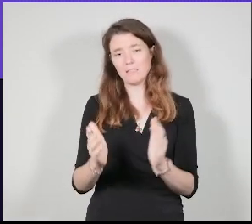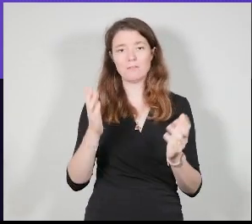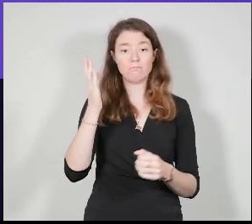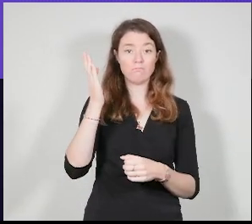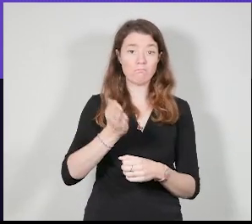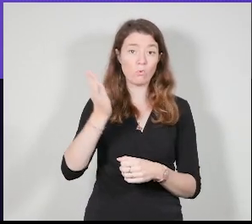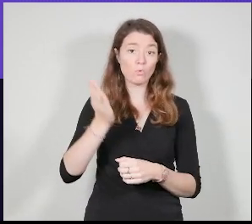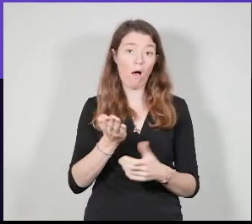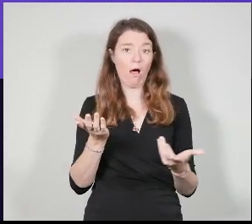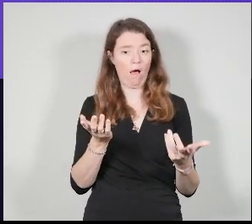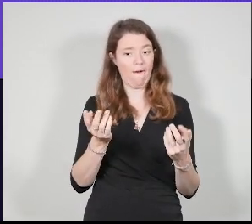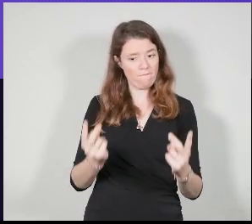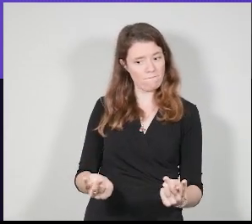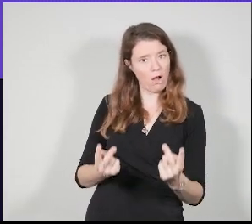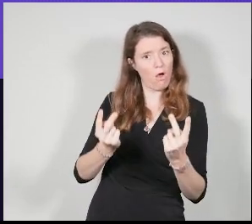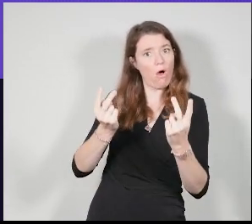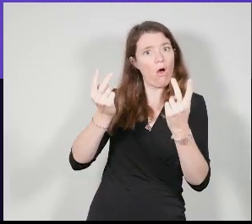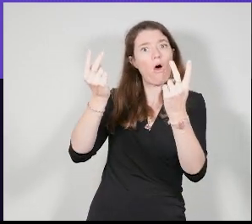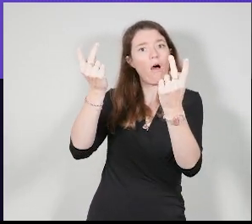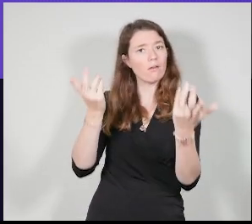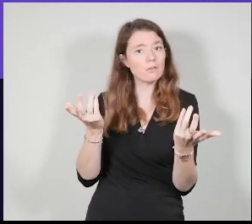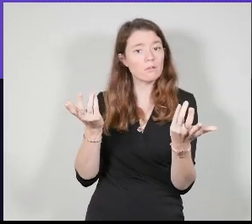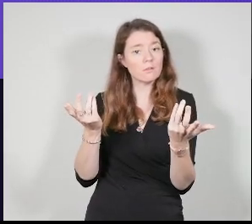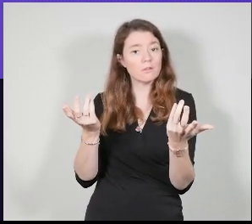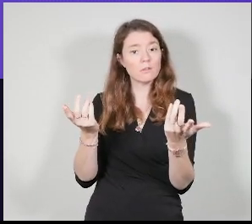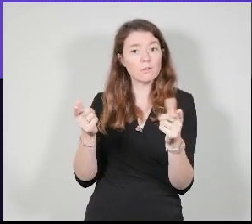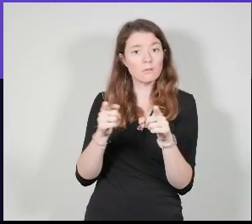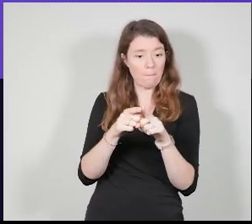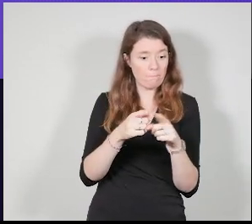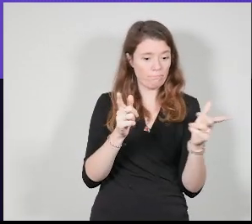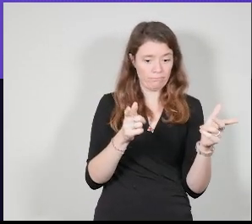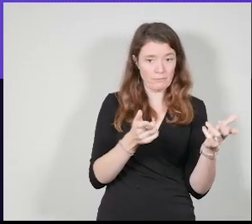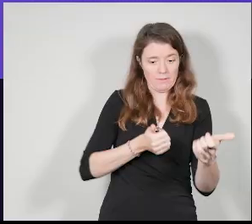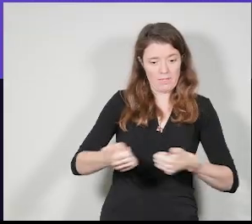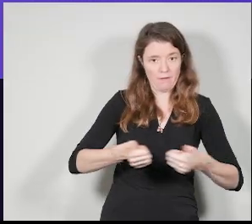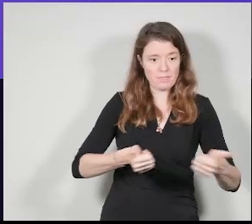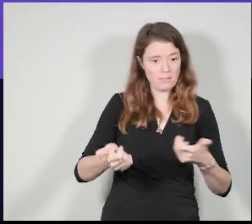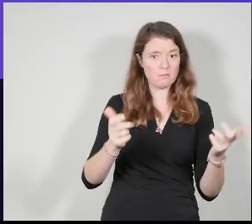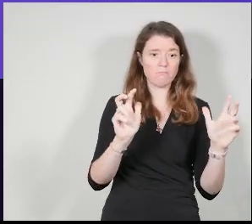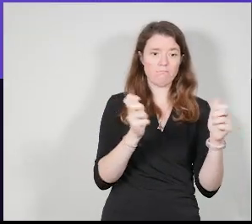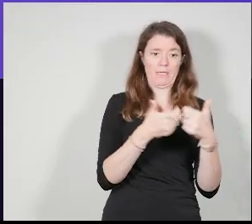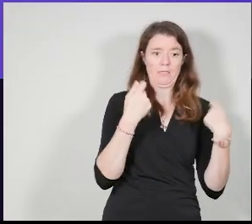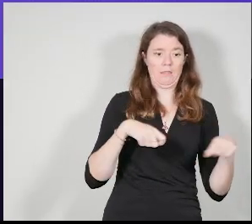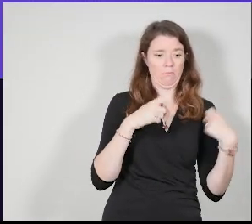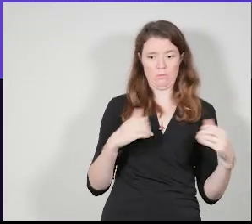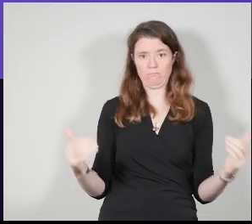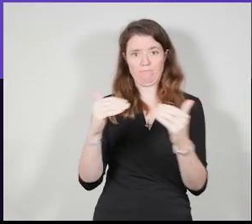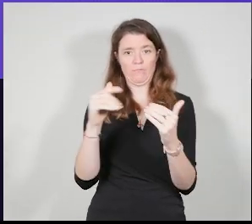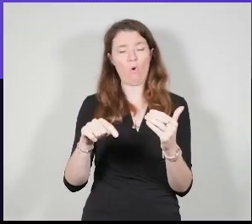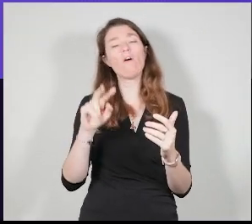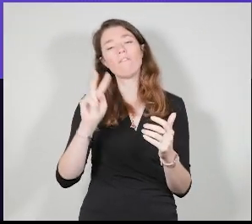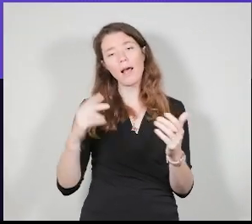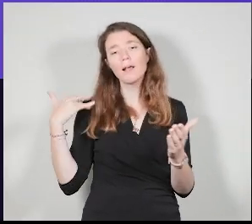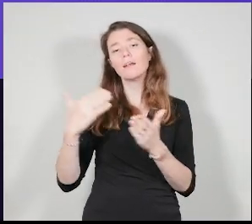d'avoir une valorisation qui soit équivalente au coût de revient de ces services. Alors, c'est vrai qu'on a progressé en ayant